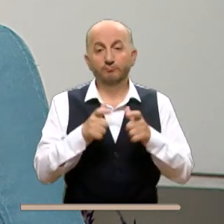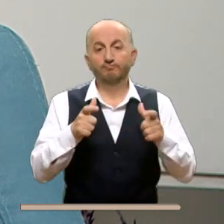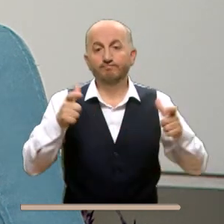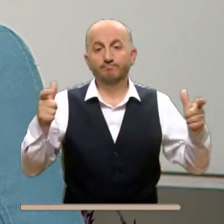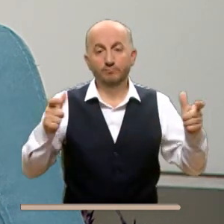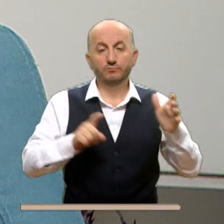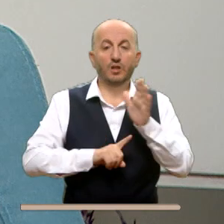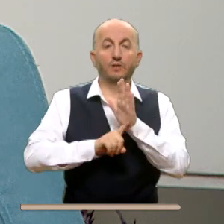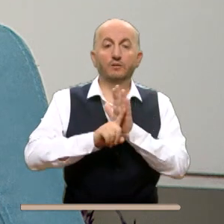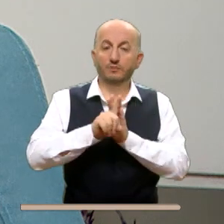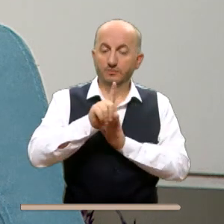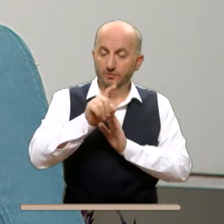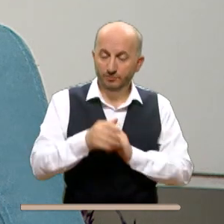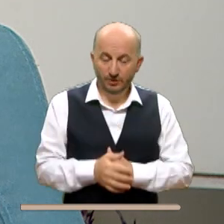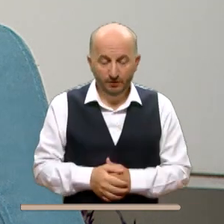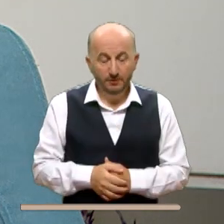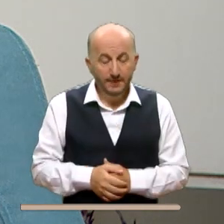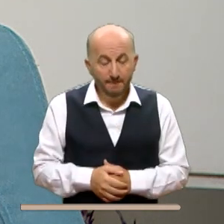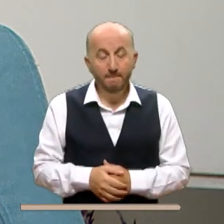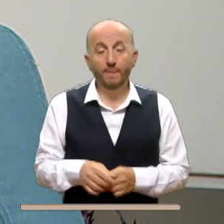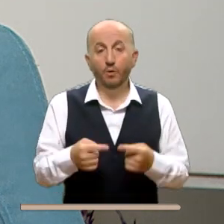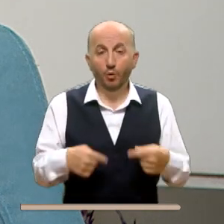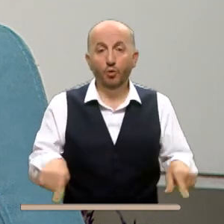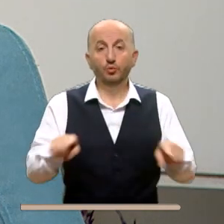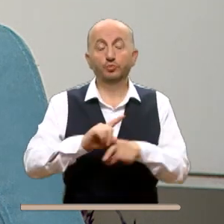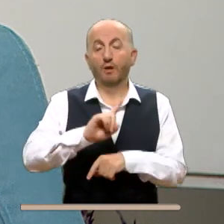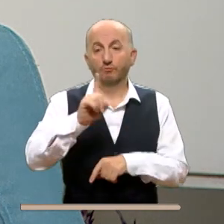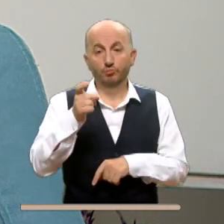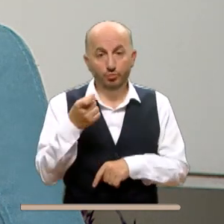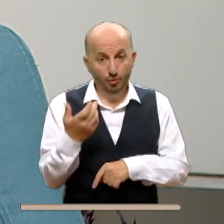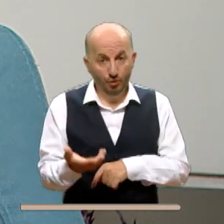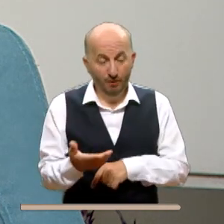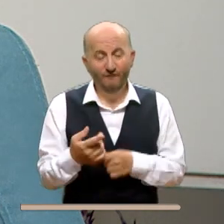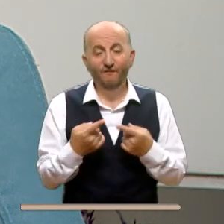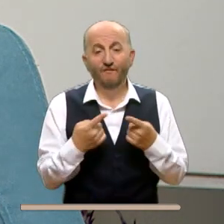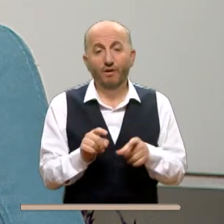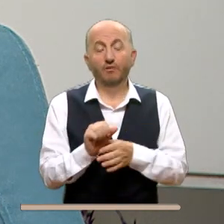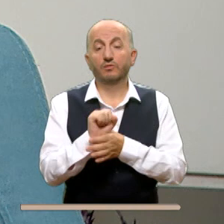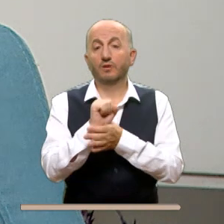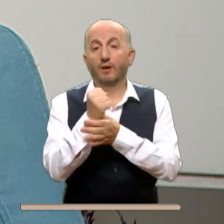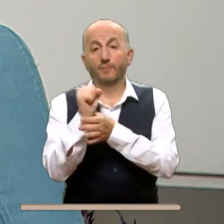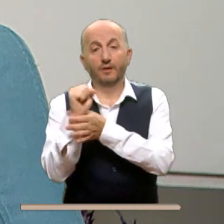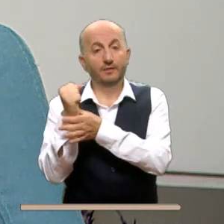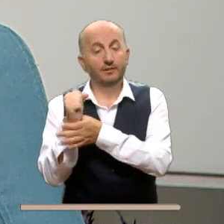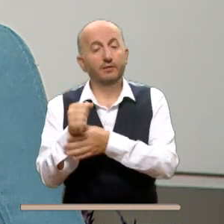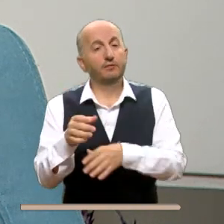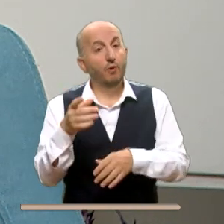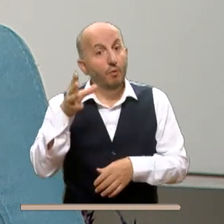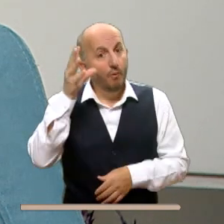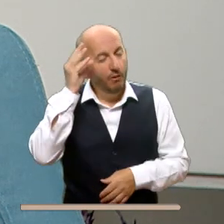aynı zamanda geliştirecek ortam buluyorlar. Farklı kabiliyetlerini